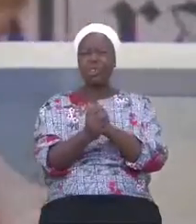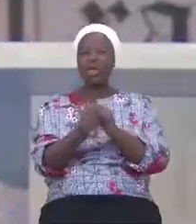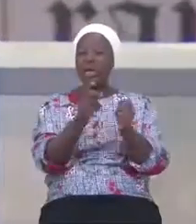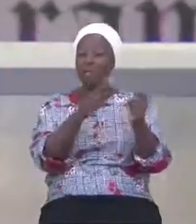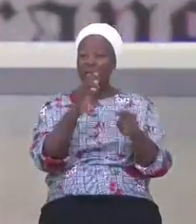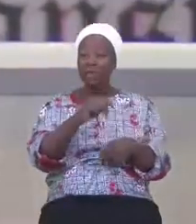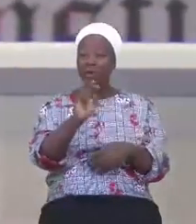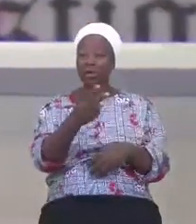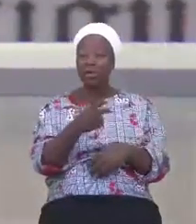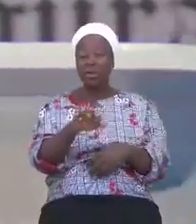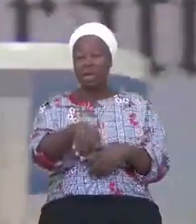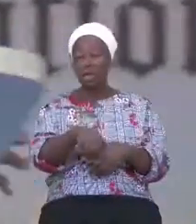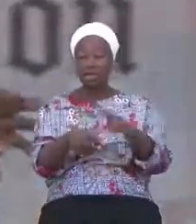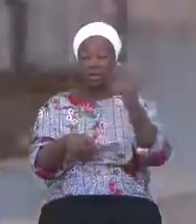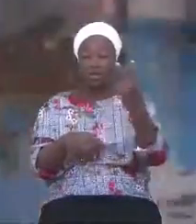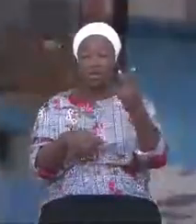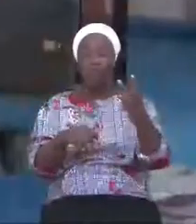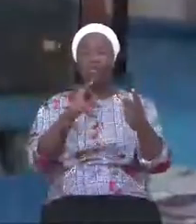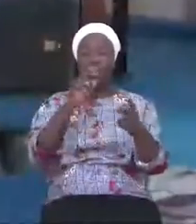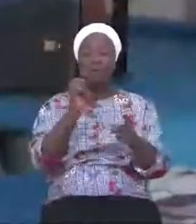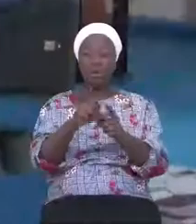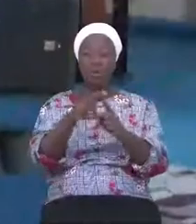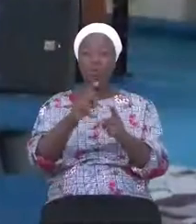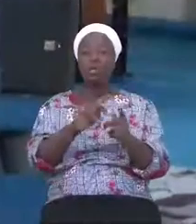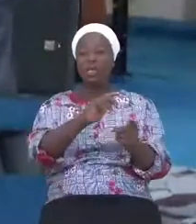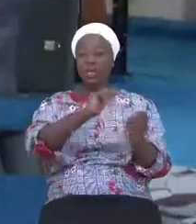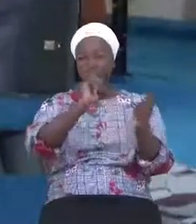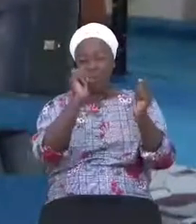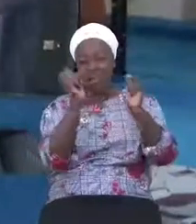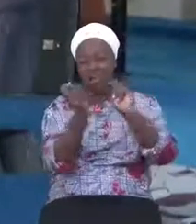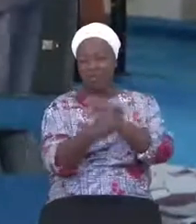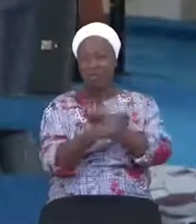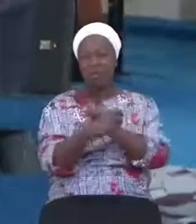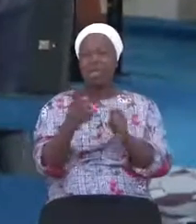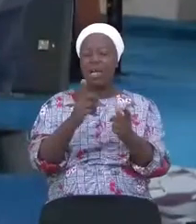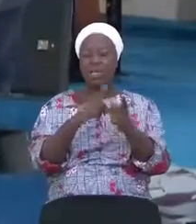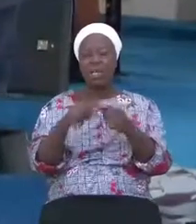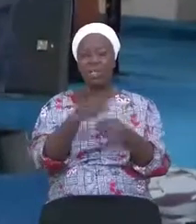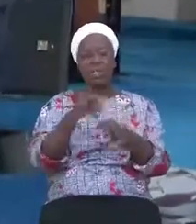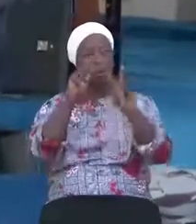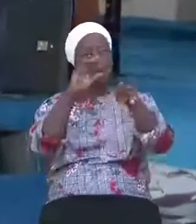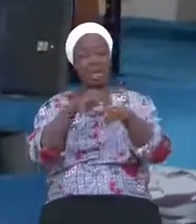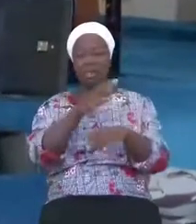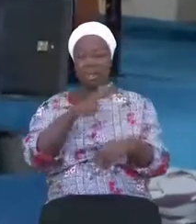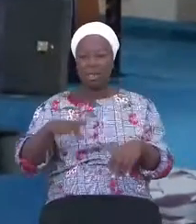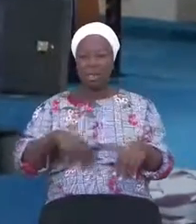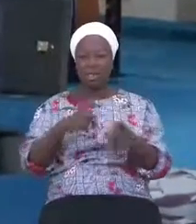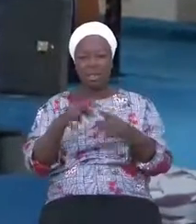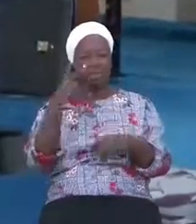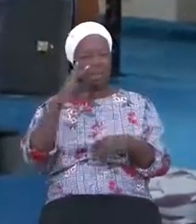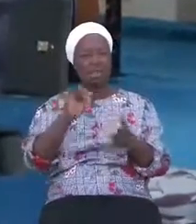L'autre mot, c'est le mot transformation. Regardez Christ et vous voyez